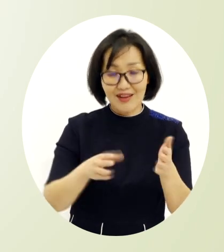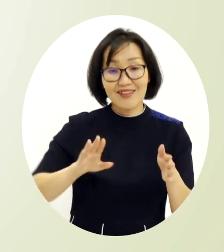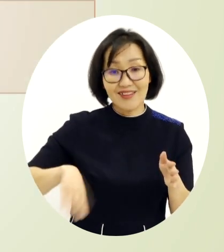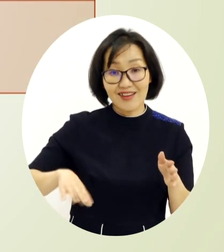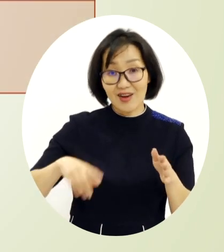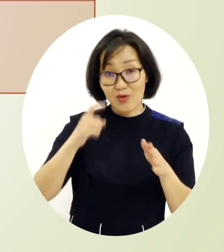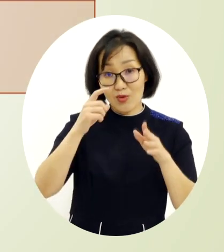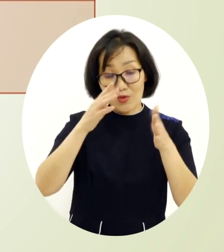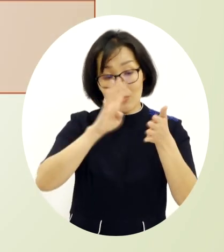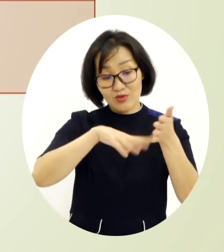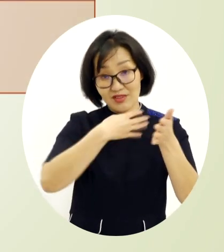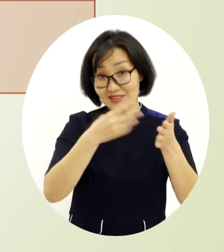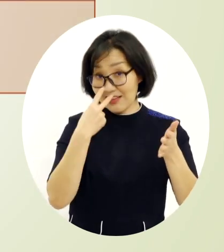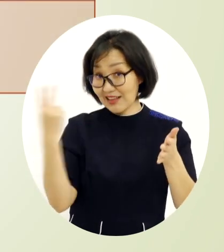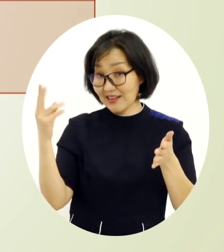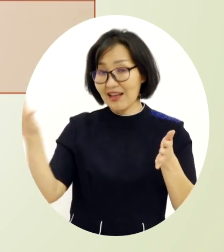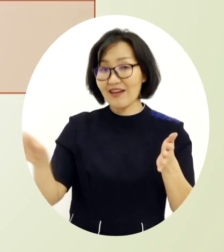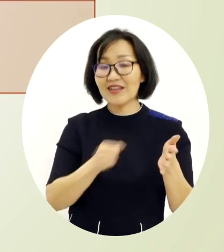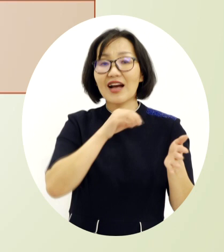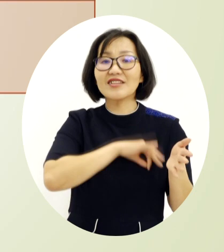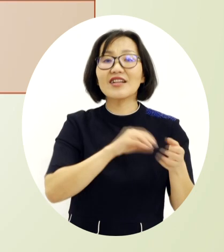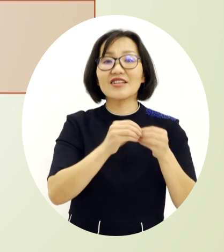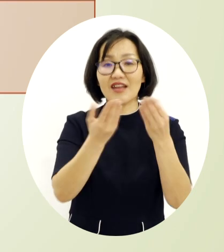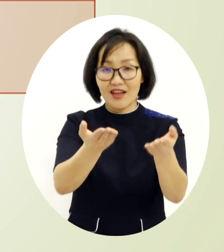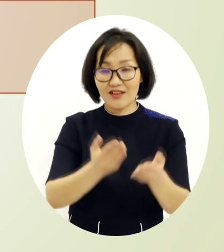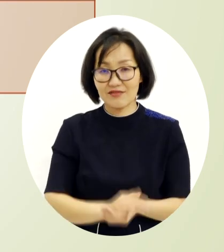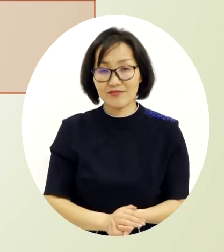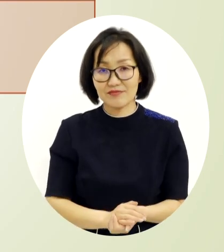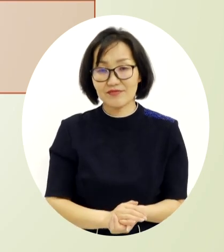бүхэн дараах үснэгтийг ашиглаарай.